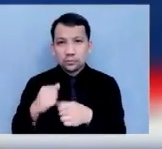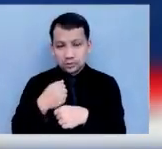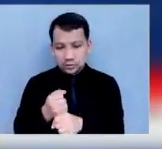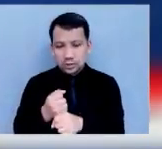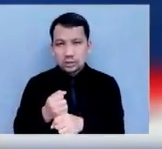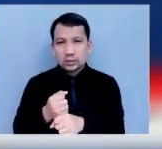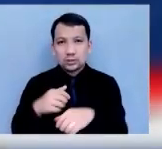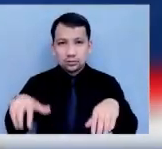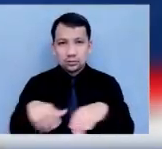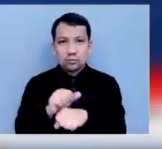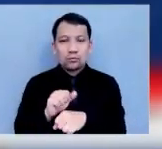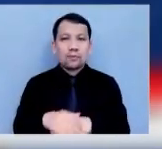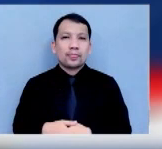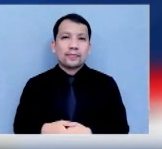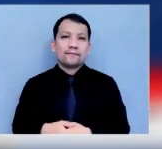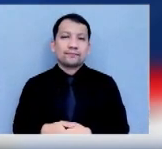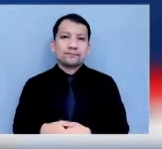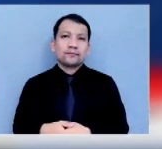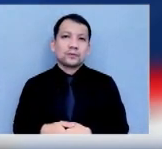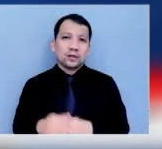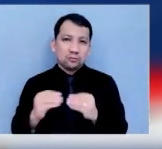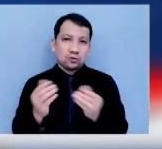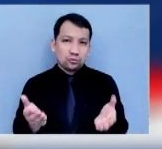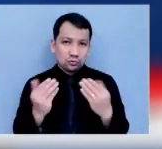scheme also attracts